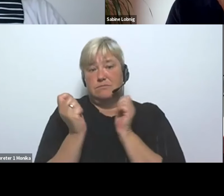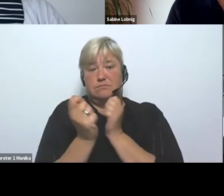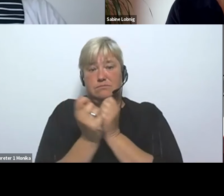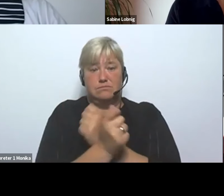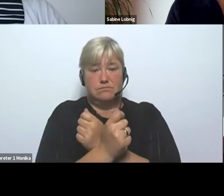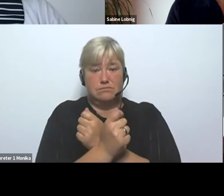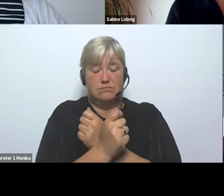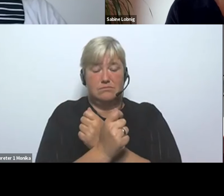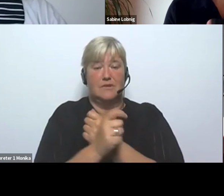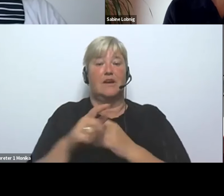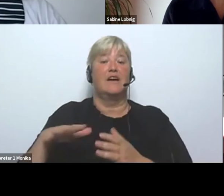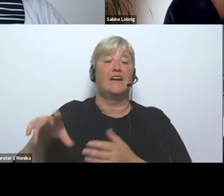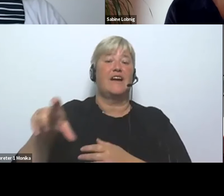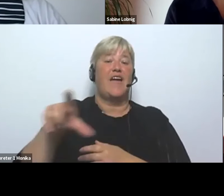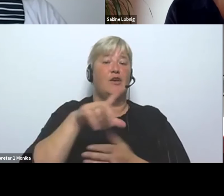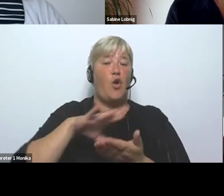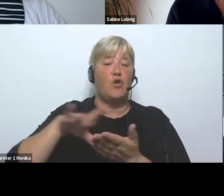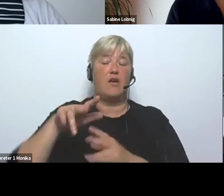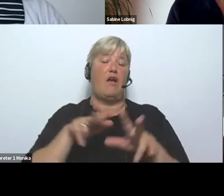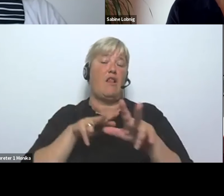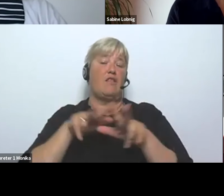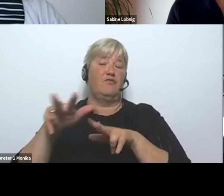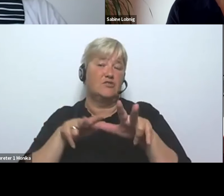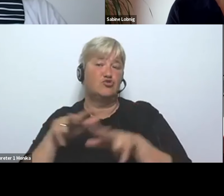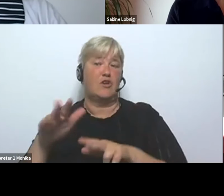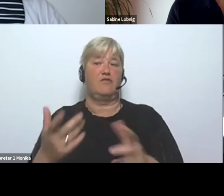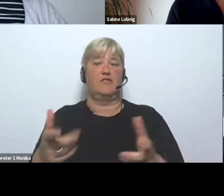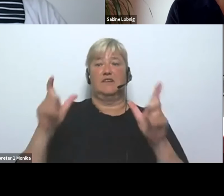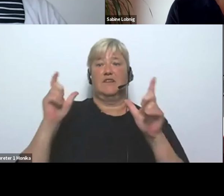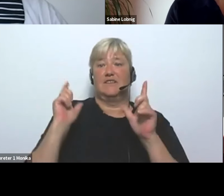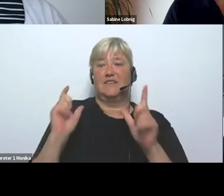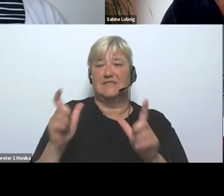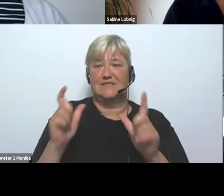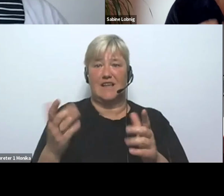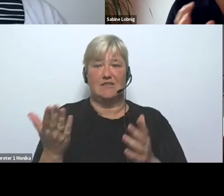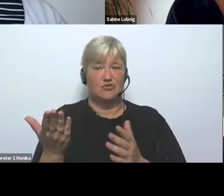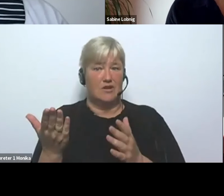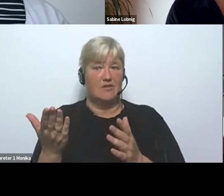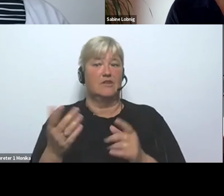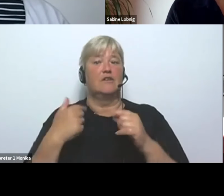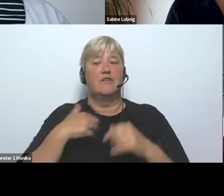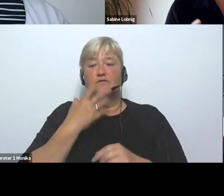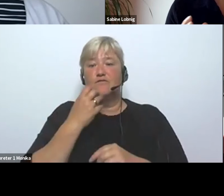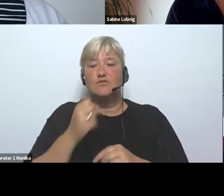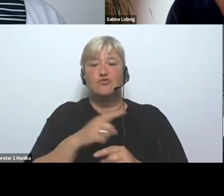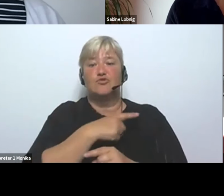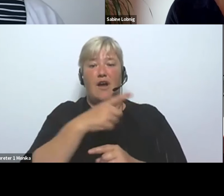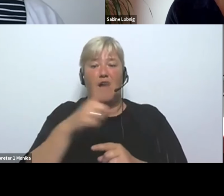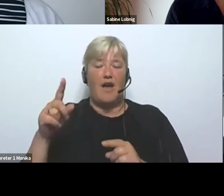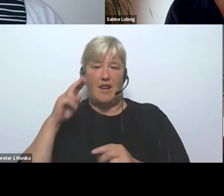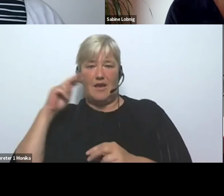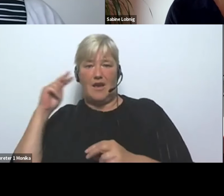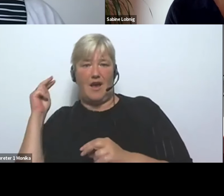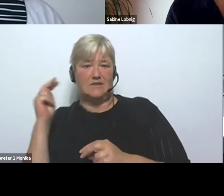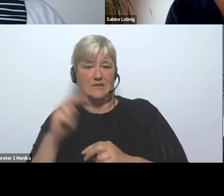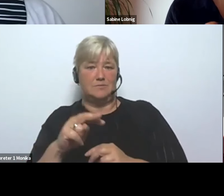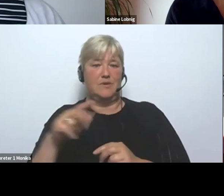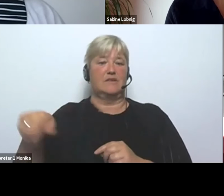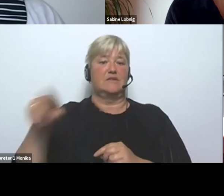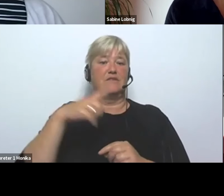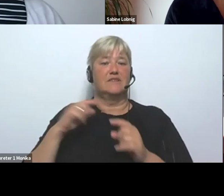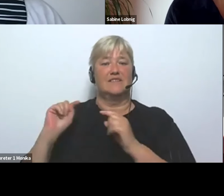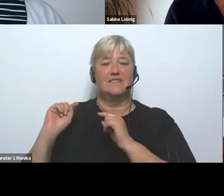auf regulatorischer wie auch wirtschaftlicher und gesellschaftlicher Seite. Und wir möchten natürlich alle diese Aspekte heute in unserer